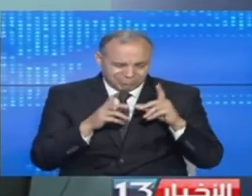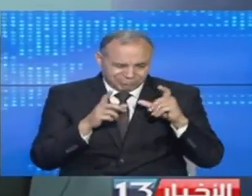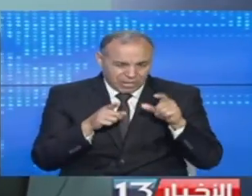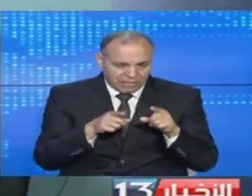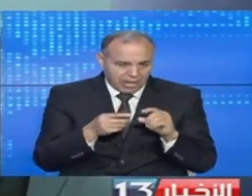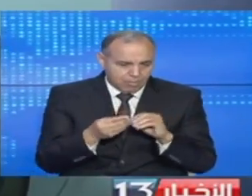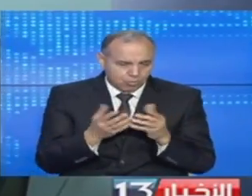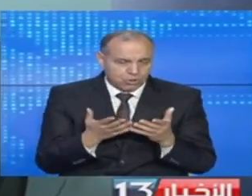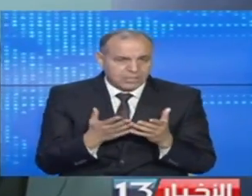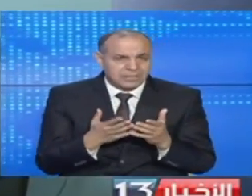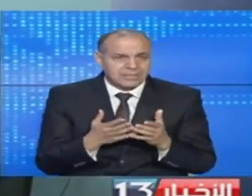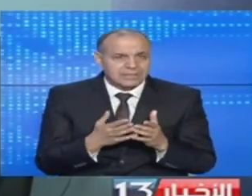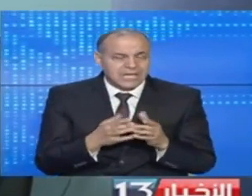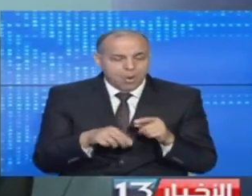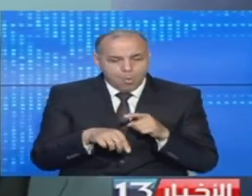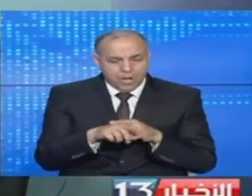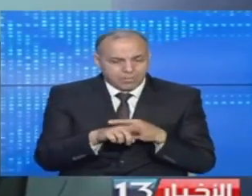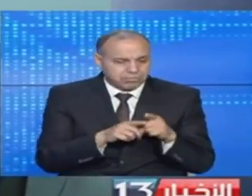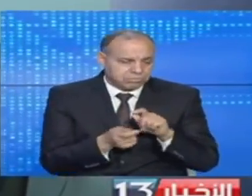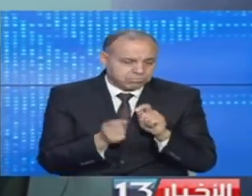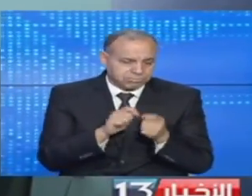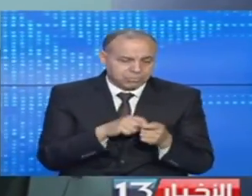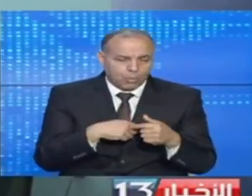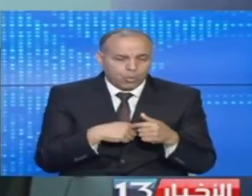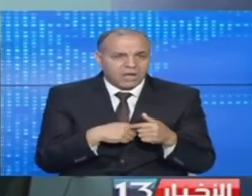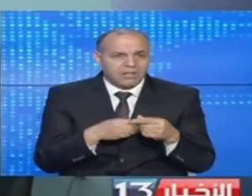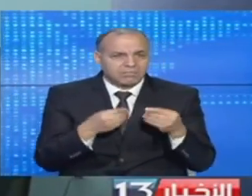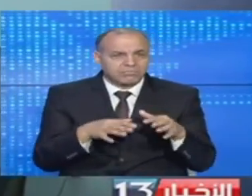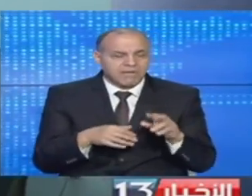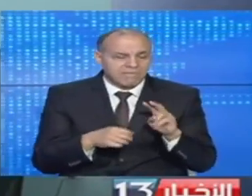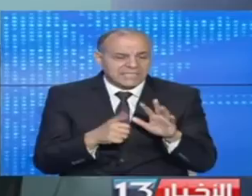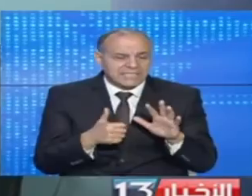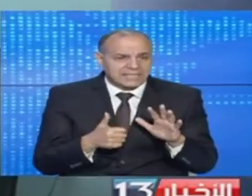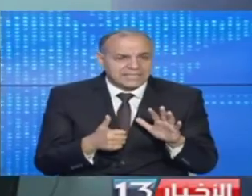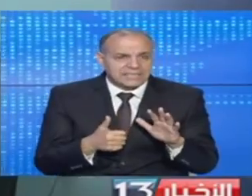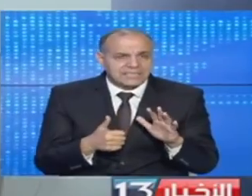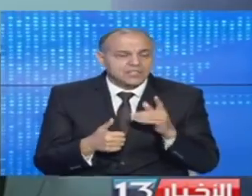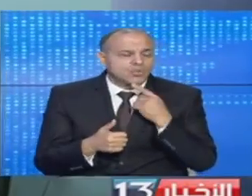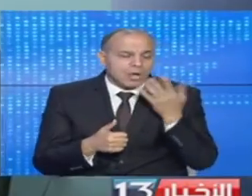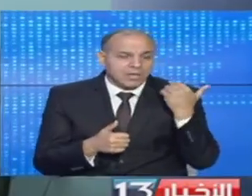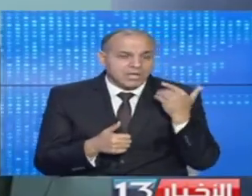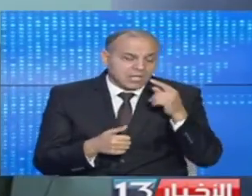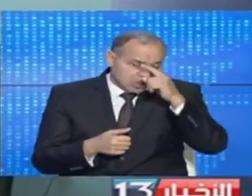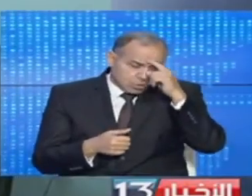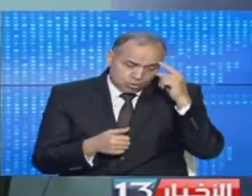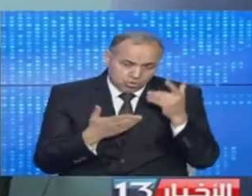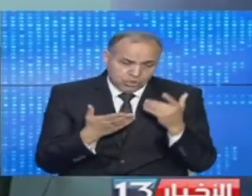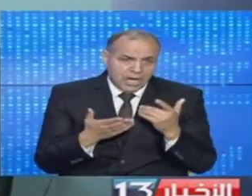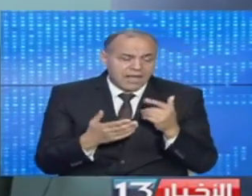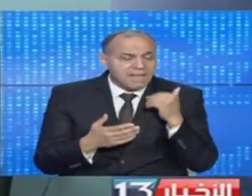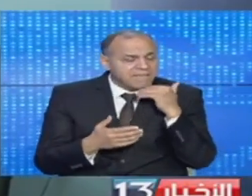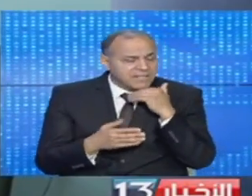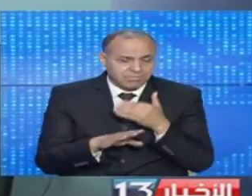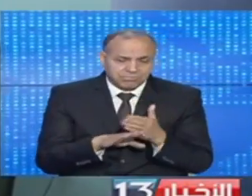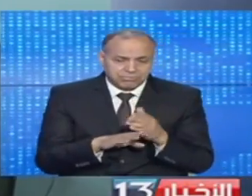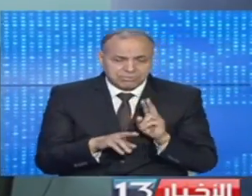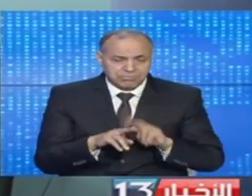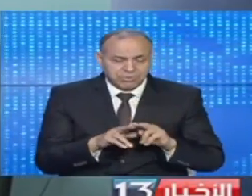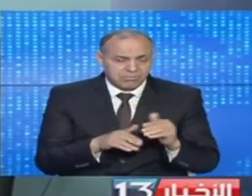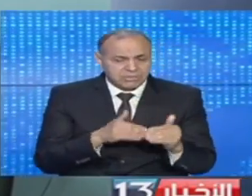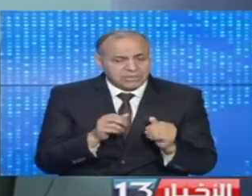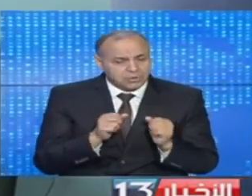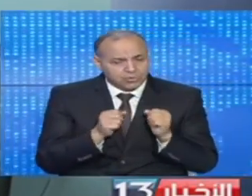حال اللجان بتاع التغيير الدعم نهار سته وعشرين مع تاجر تسرعت ان تتظافر الجهود